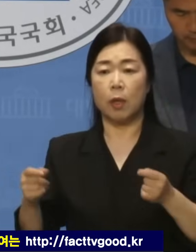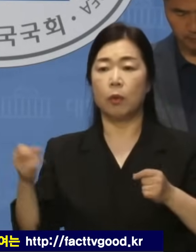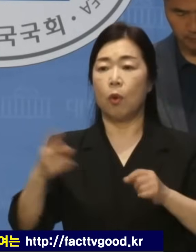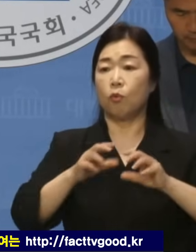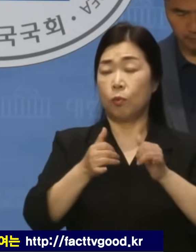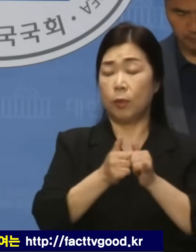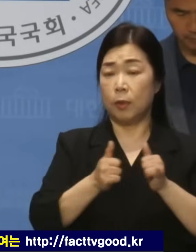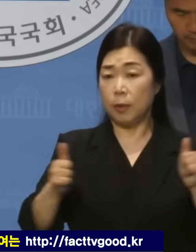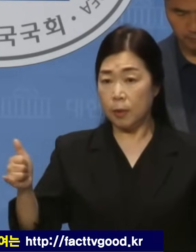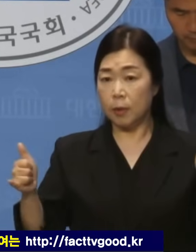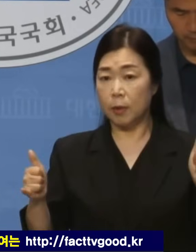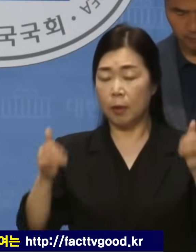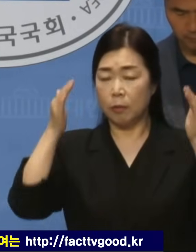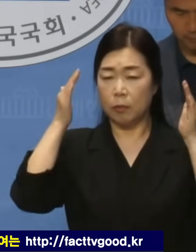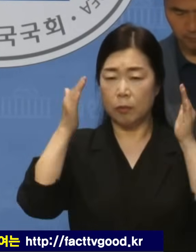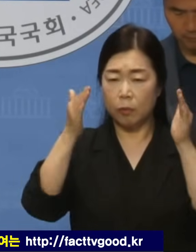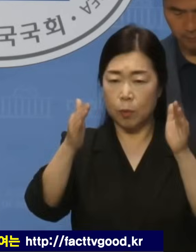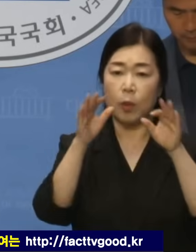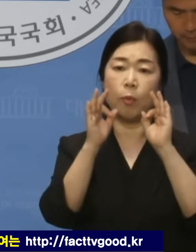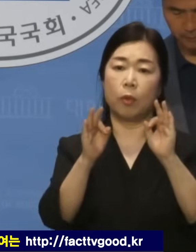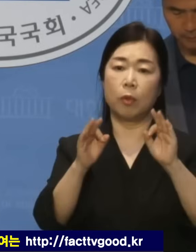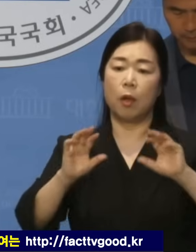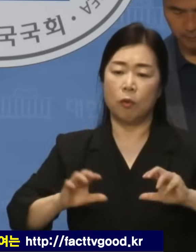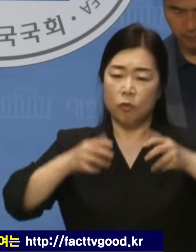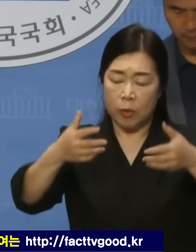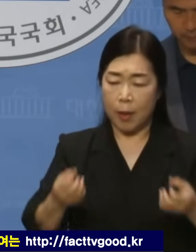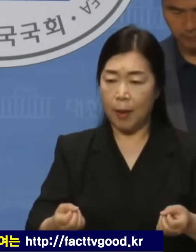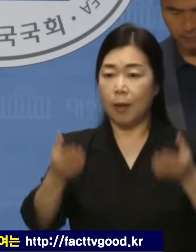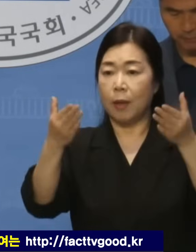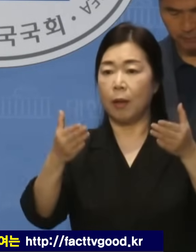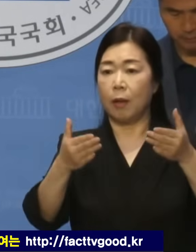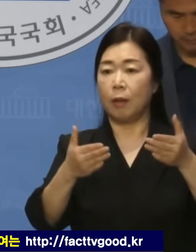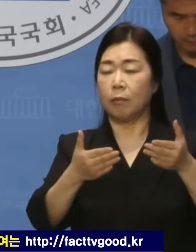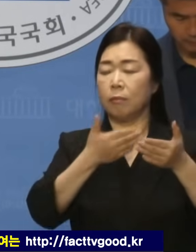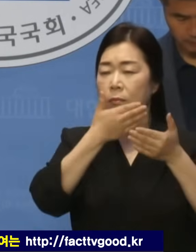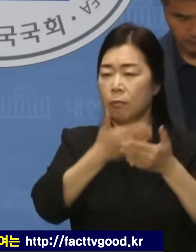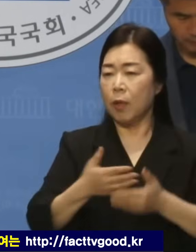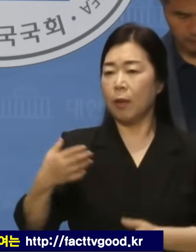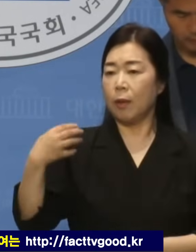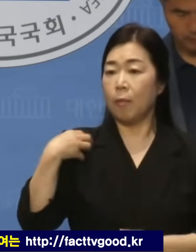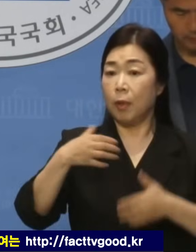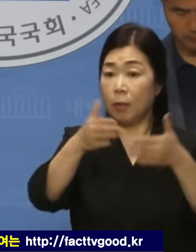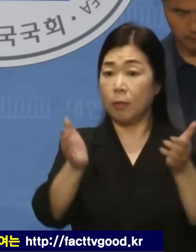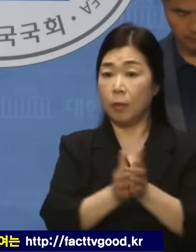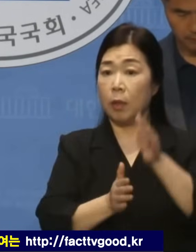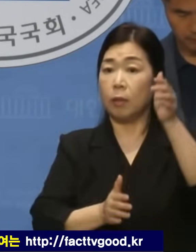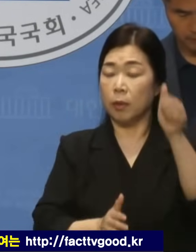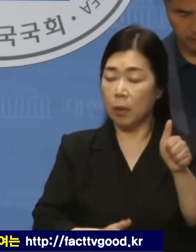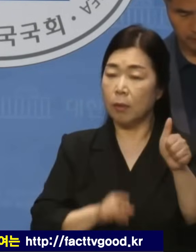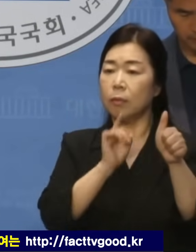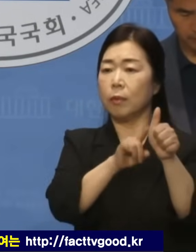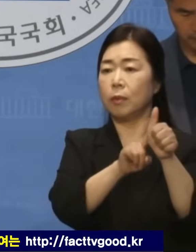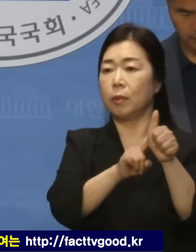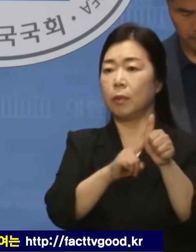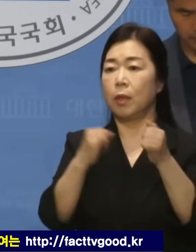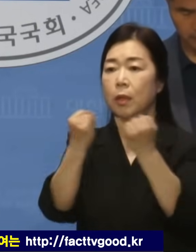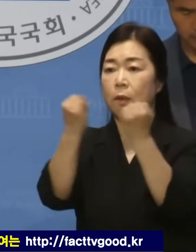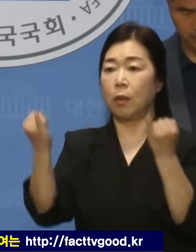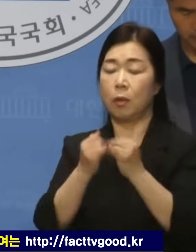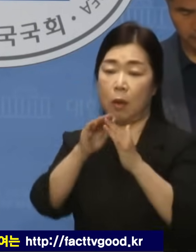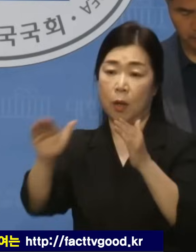국민들이 주목한 국제행사의 주무관청 수장의 역할을 해야 하는 여성가족부